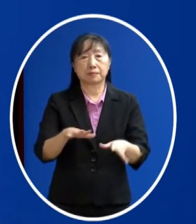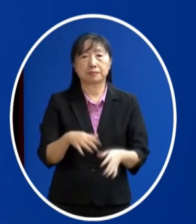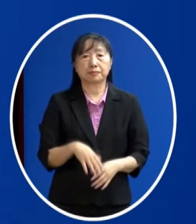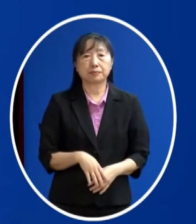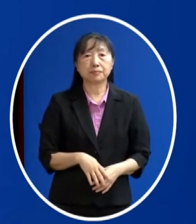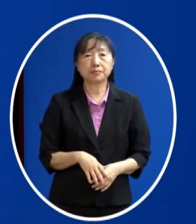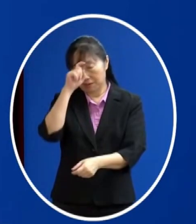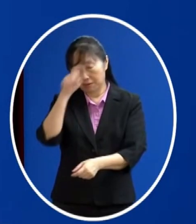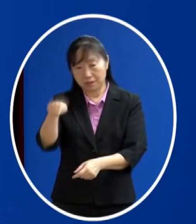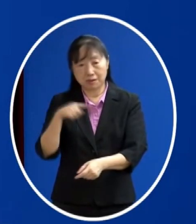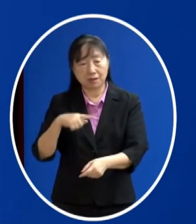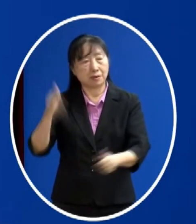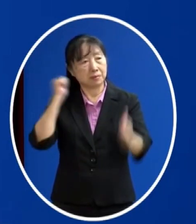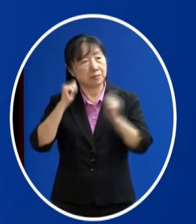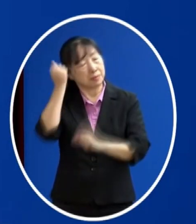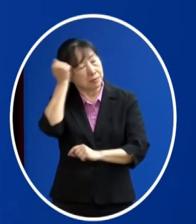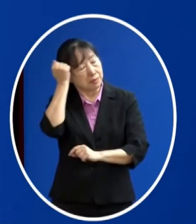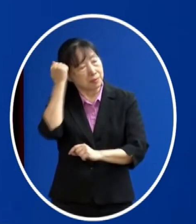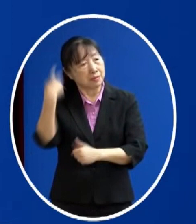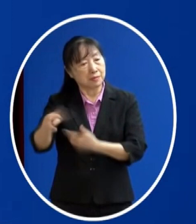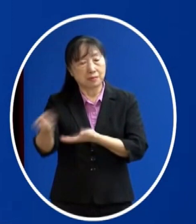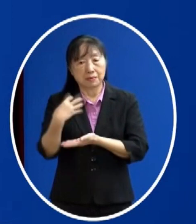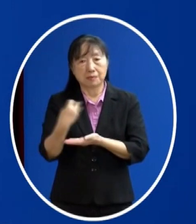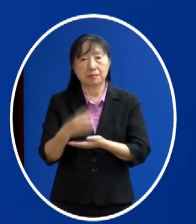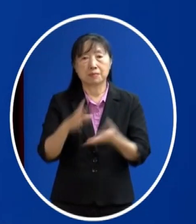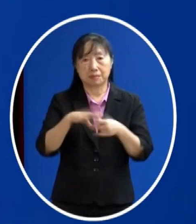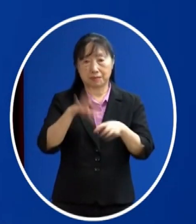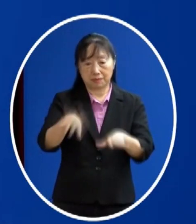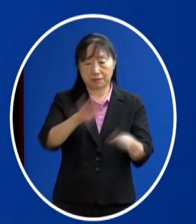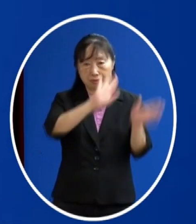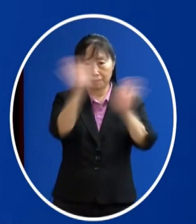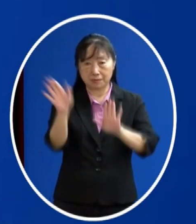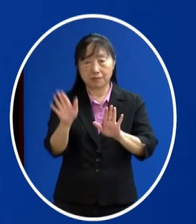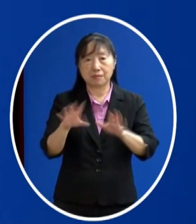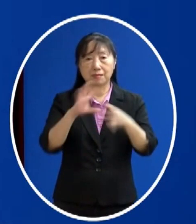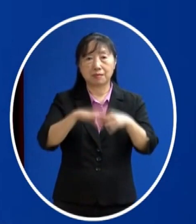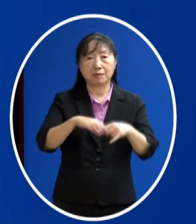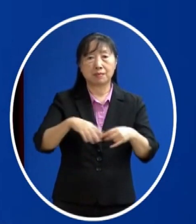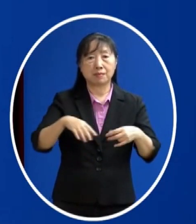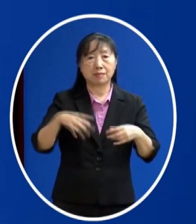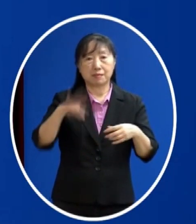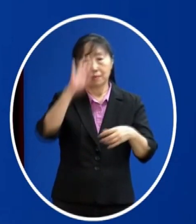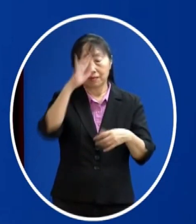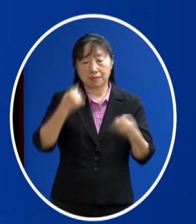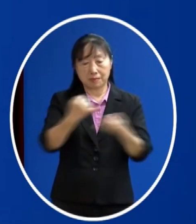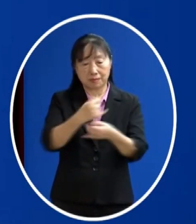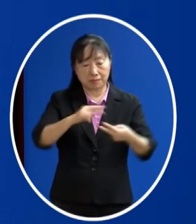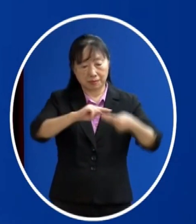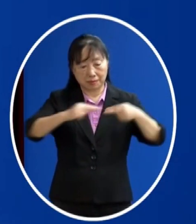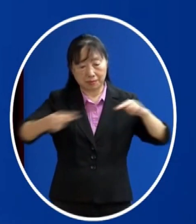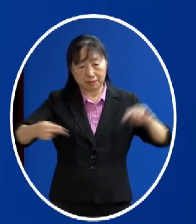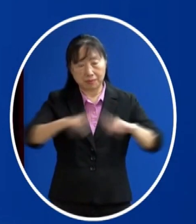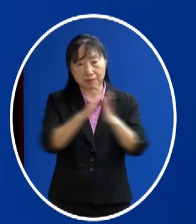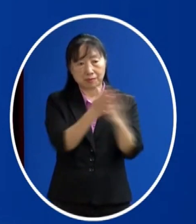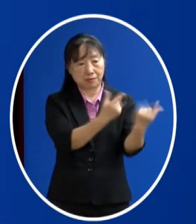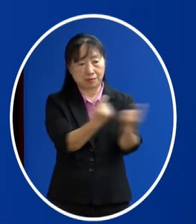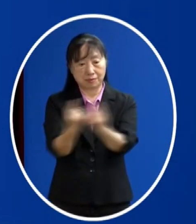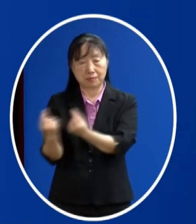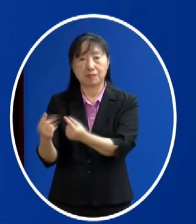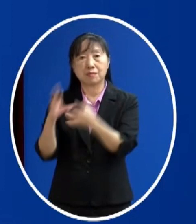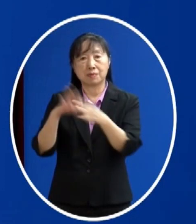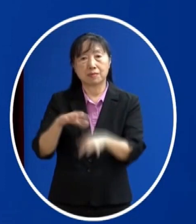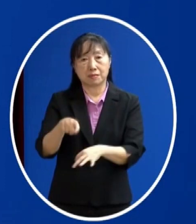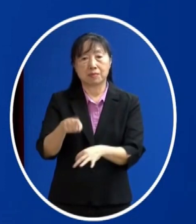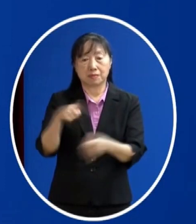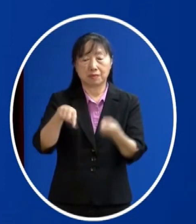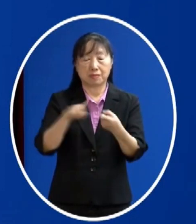是还缺这一块。就这个案件本身，因为序列是一致的，所以目前看起来应该还是有存在一